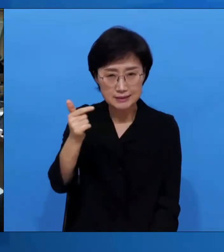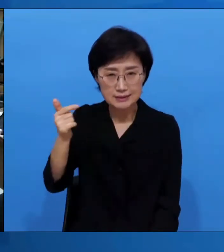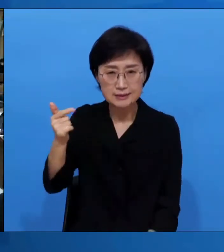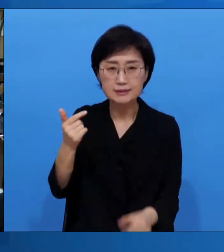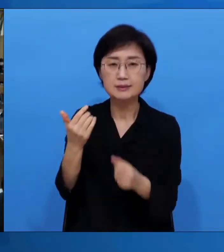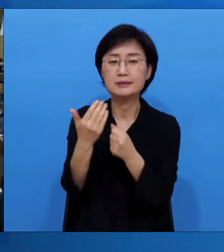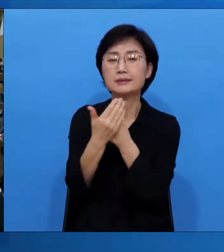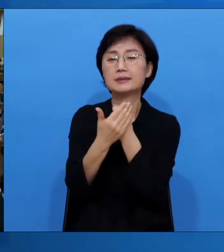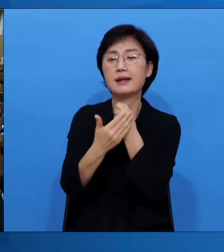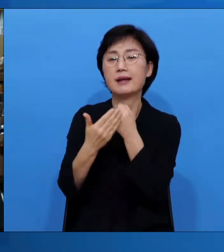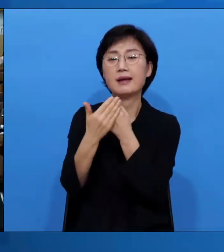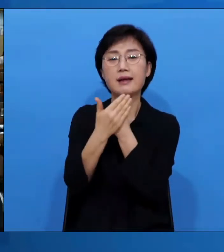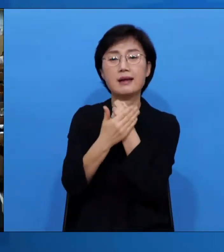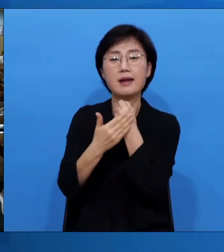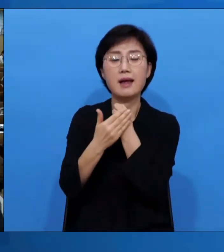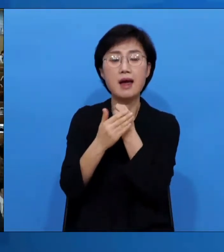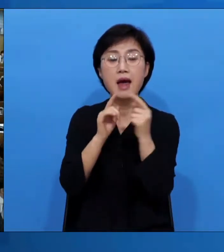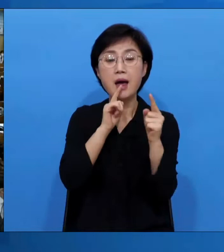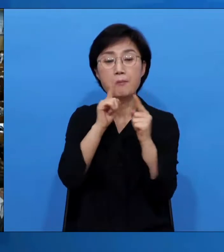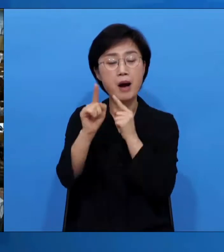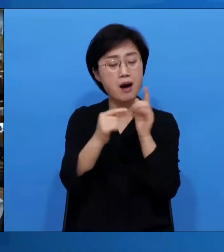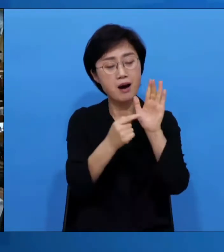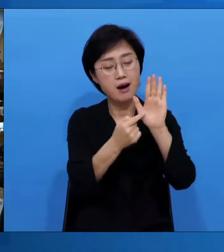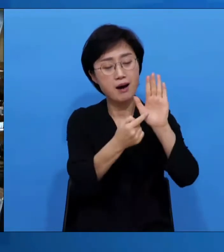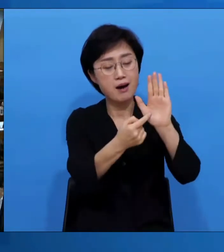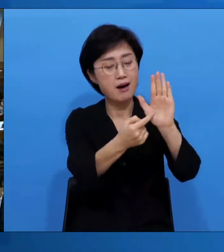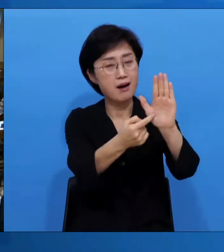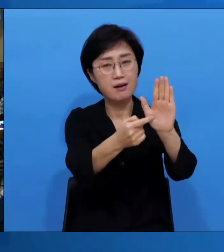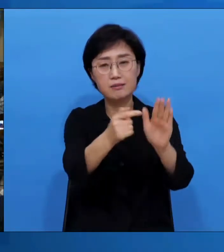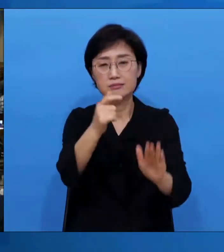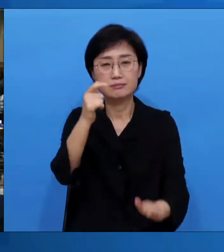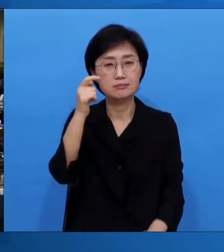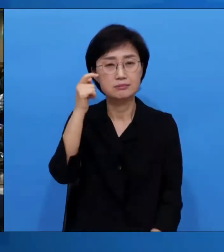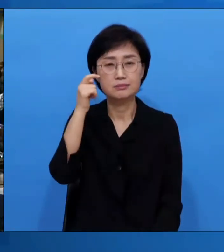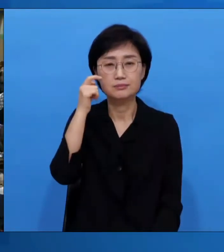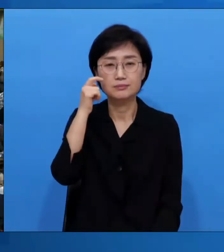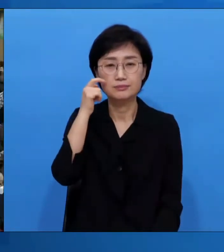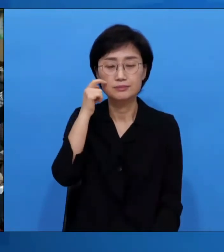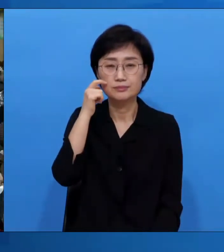유람과 그 은혜 말할 수